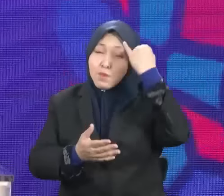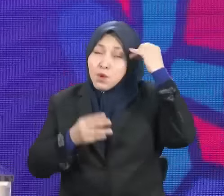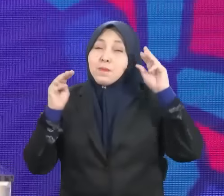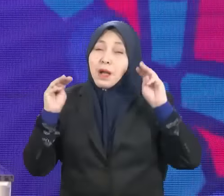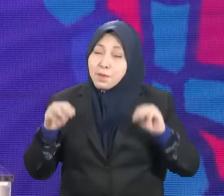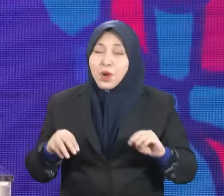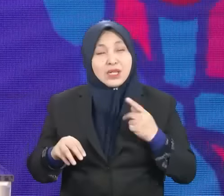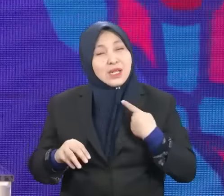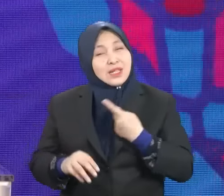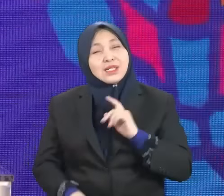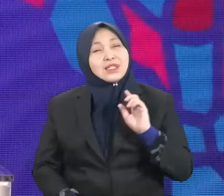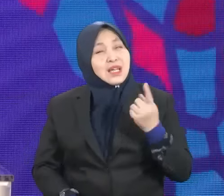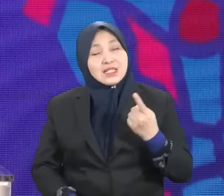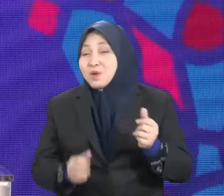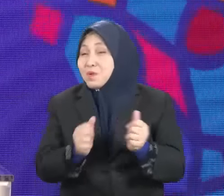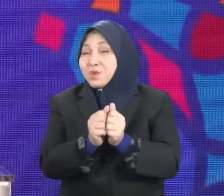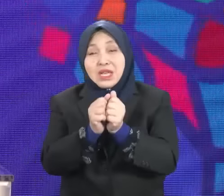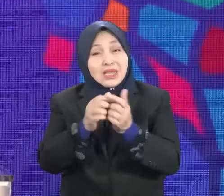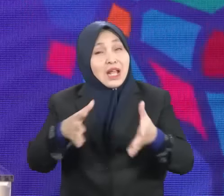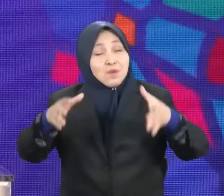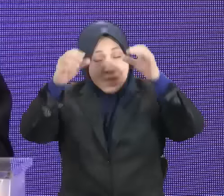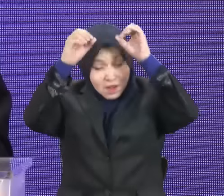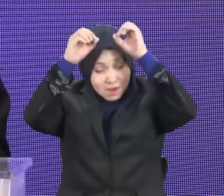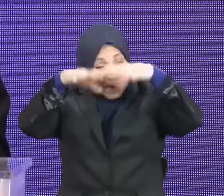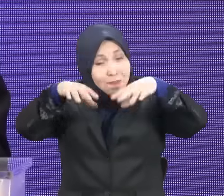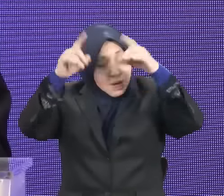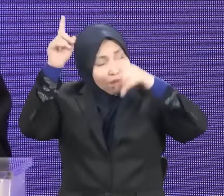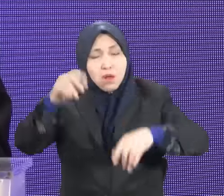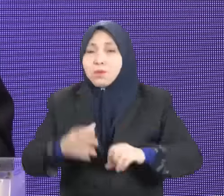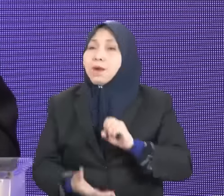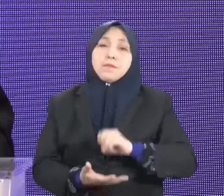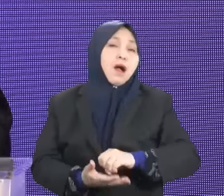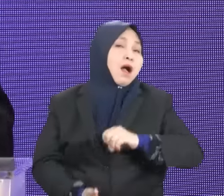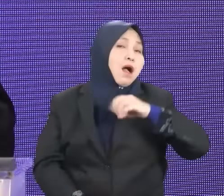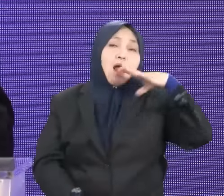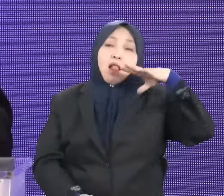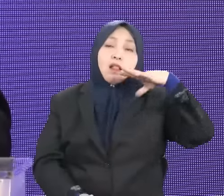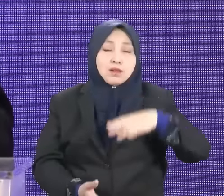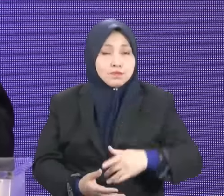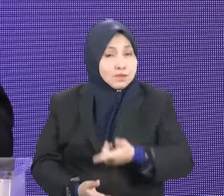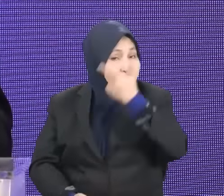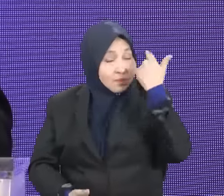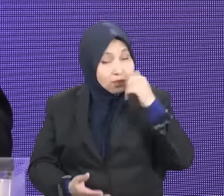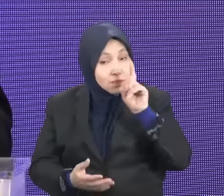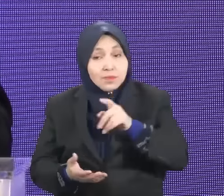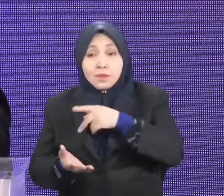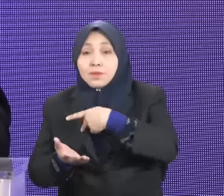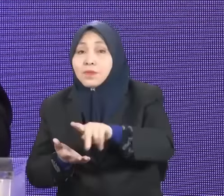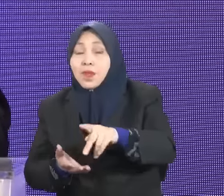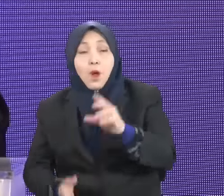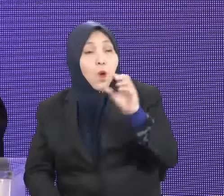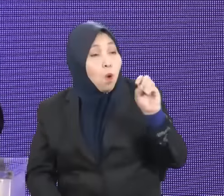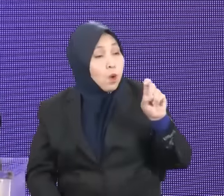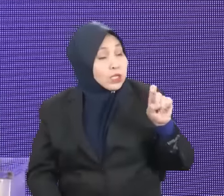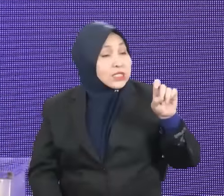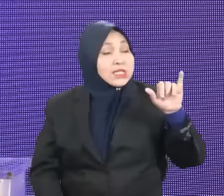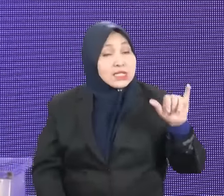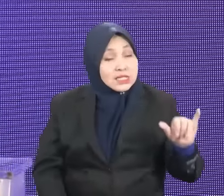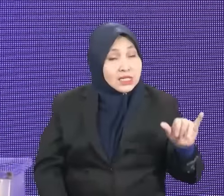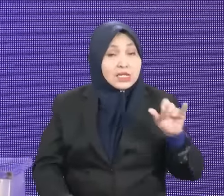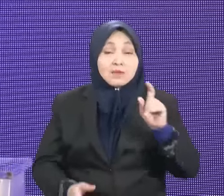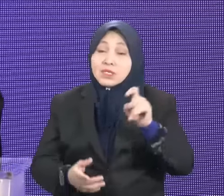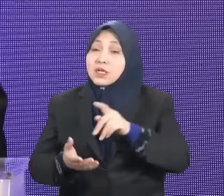semata-mata tampil rahmat Allah memang mahal saya betul mahal ya pasal Kenapa lagi